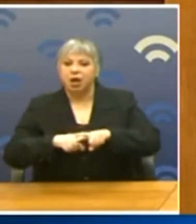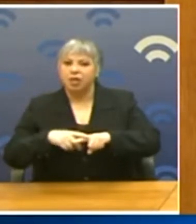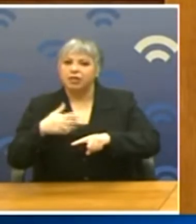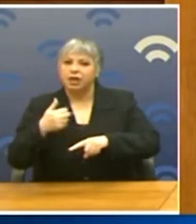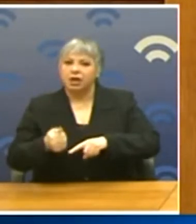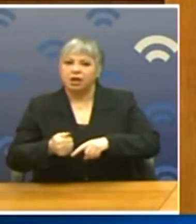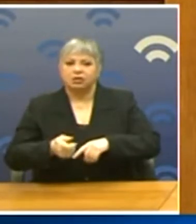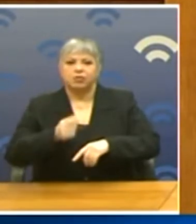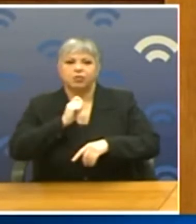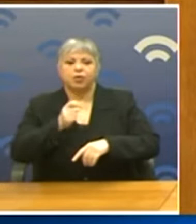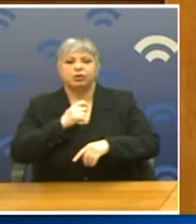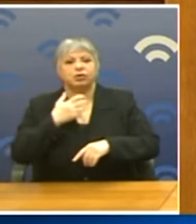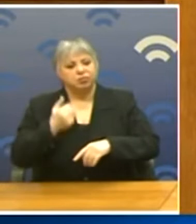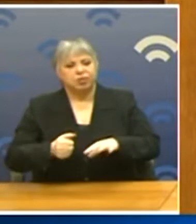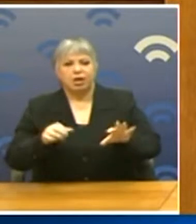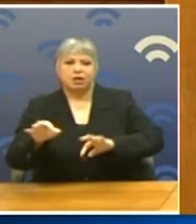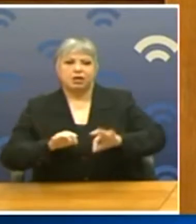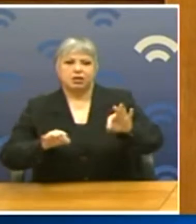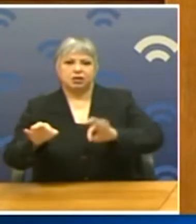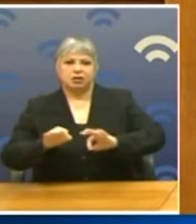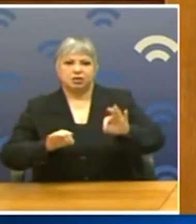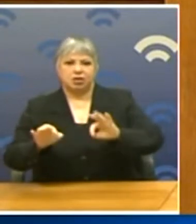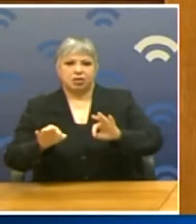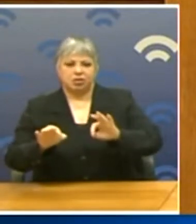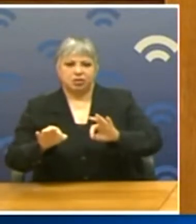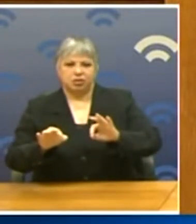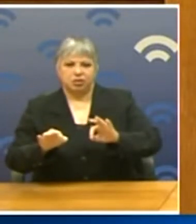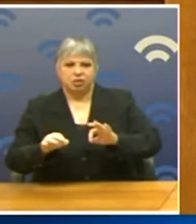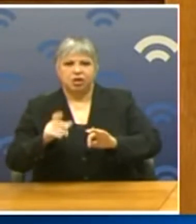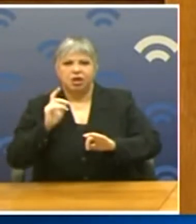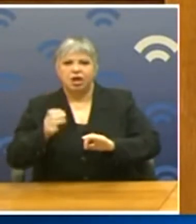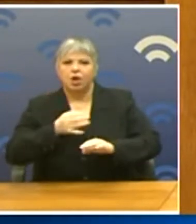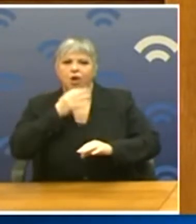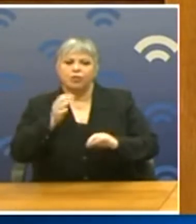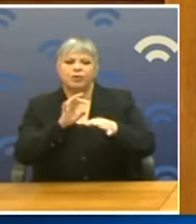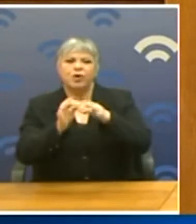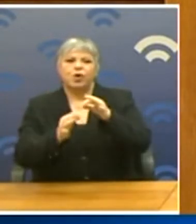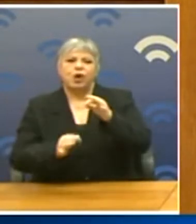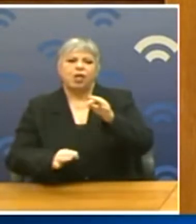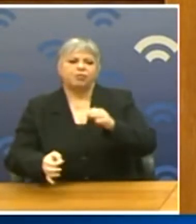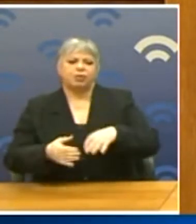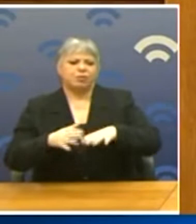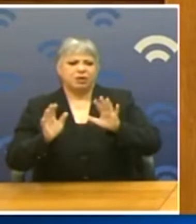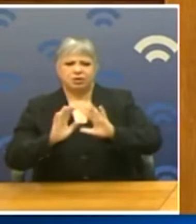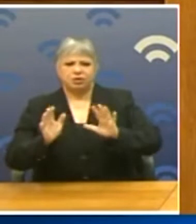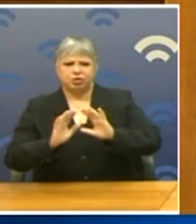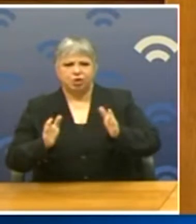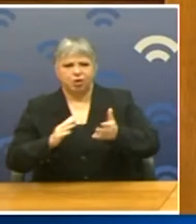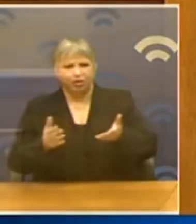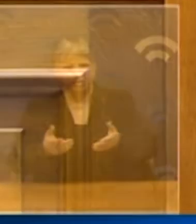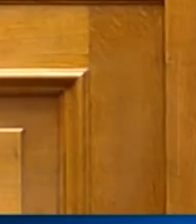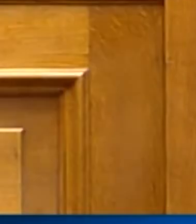σχέδιο. Και προφανώς δεν θα μπω σε πολλές λεπτομέρειες. Η εθνική πολιτική είναι για να